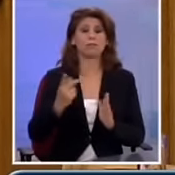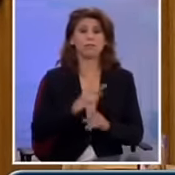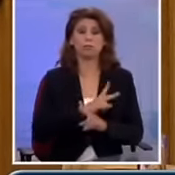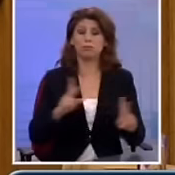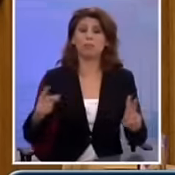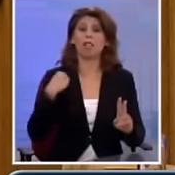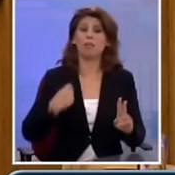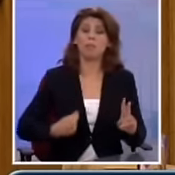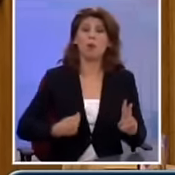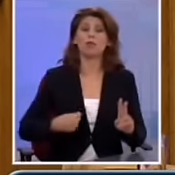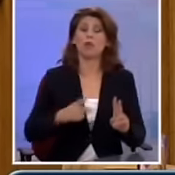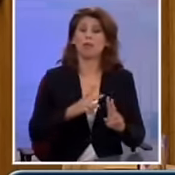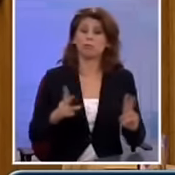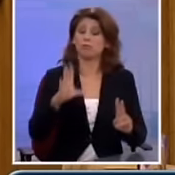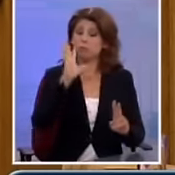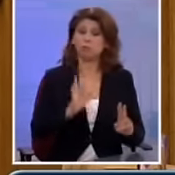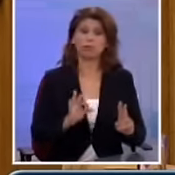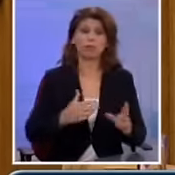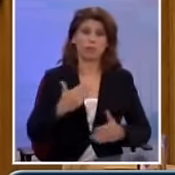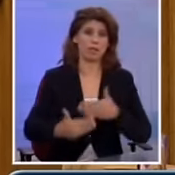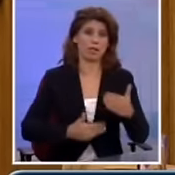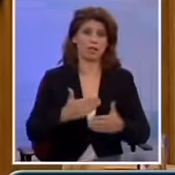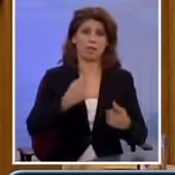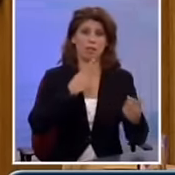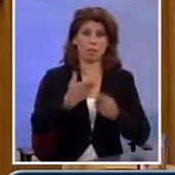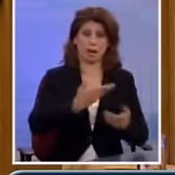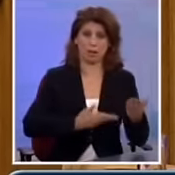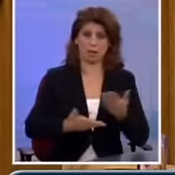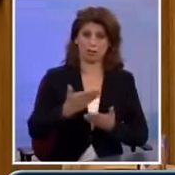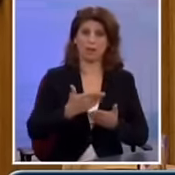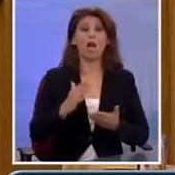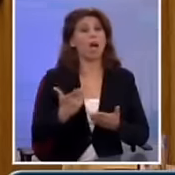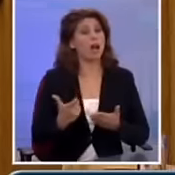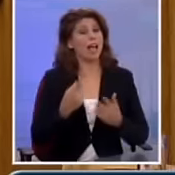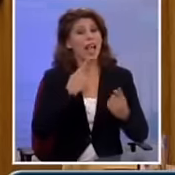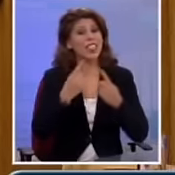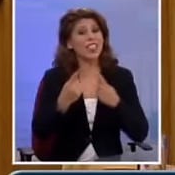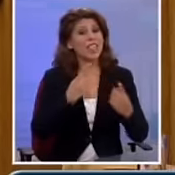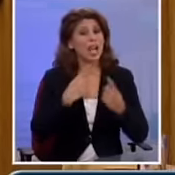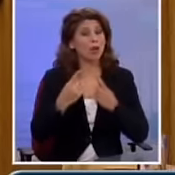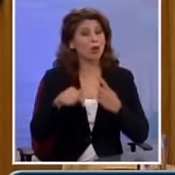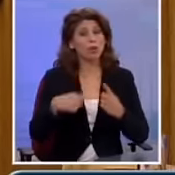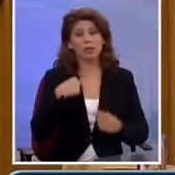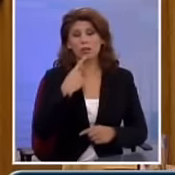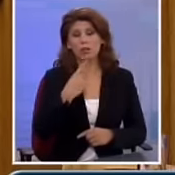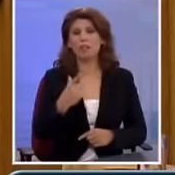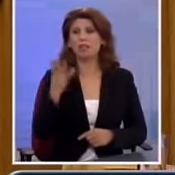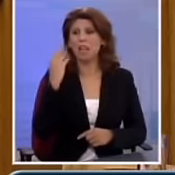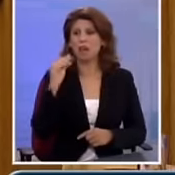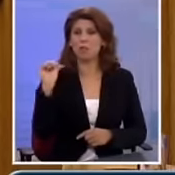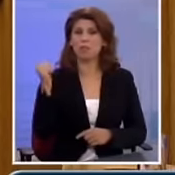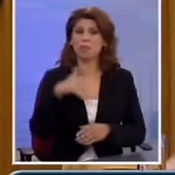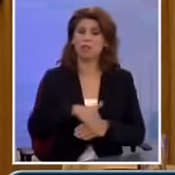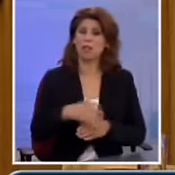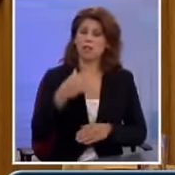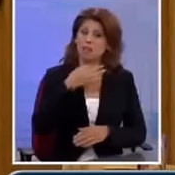διαφανούς, δημόσιας και ειλικρινούς διαδικασίας διαπραγμάτευσης αλλά και διαλόγου, και το λέω διότι άκουσα από χθες το βράδυ να